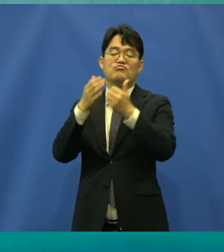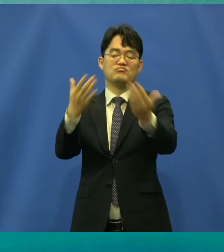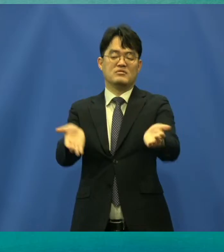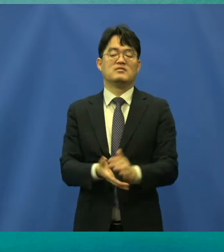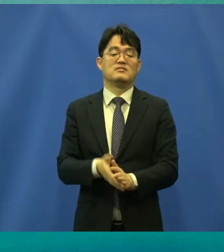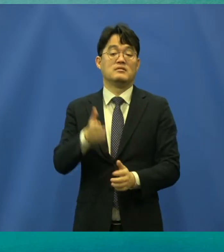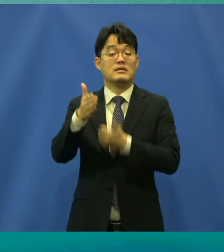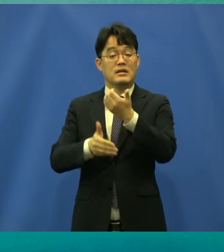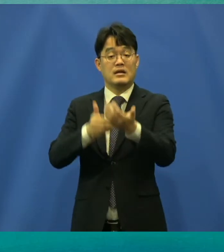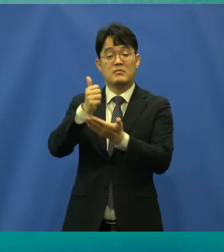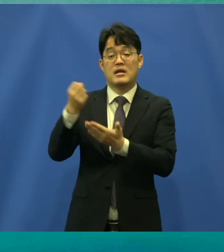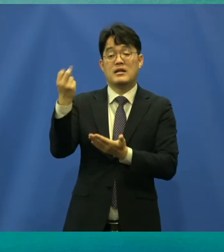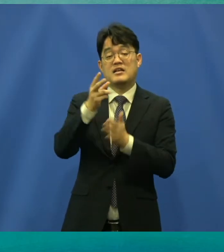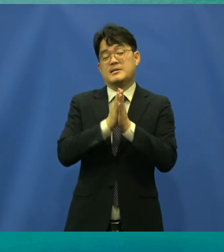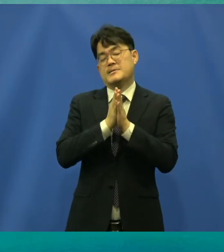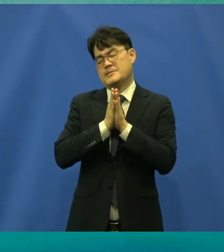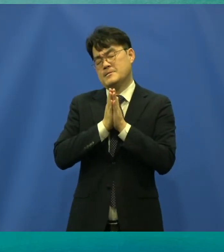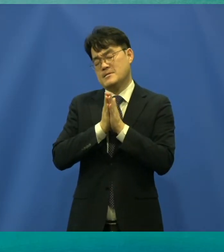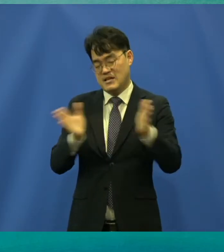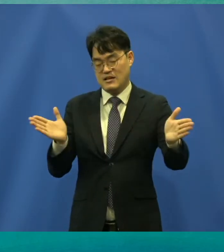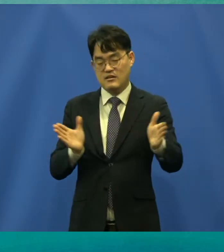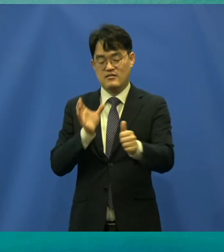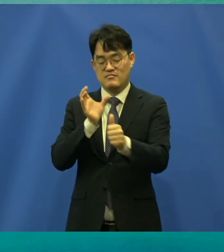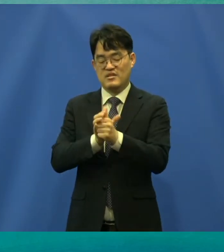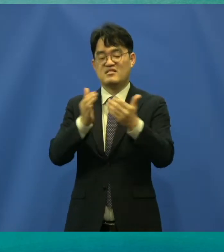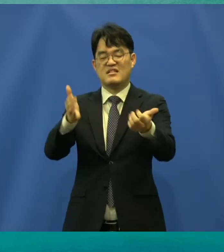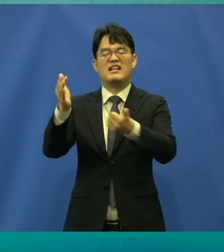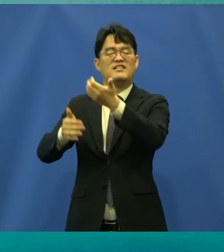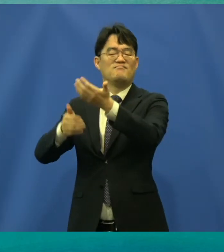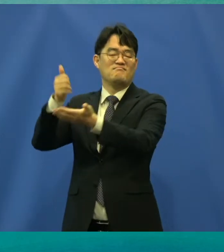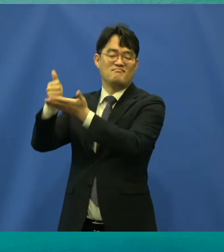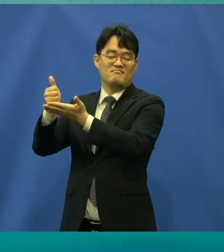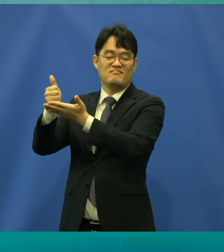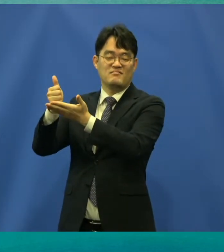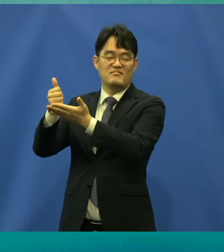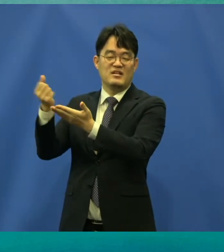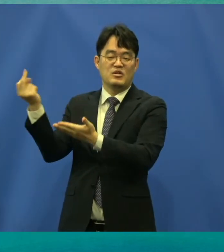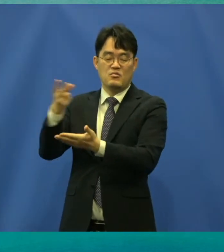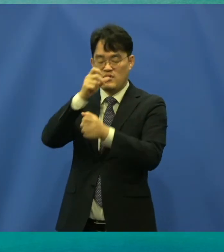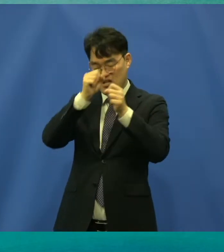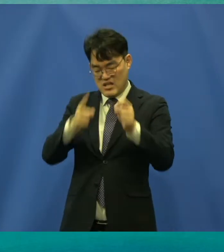시작하게 하시는 하나님입니다. 요나에게 기회를 또 주십니다.